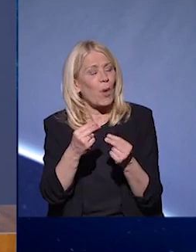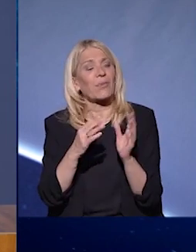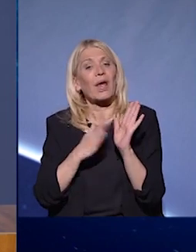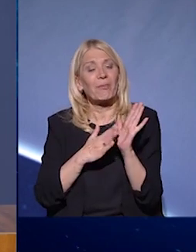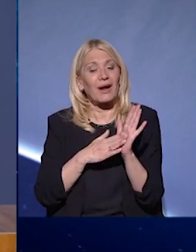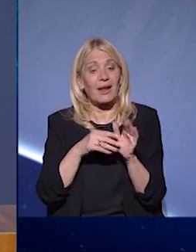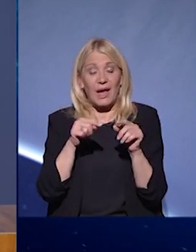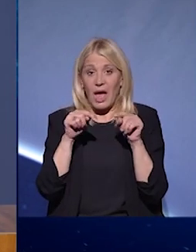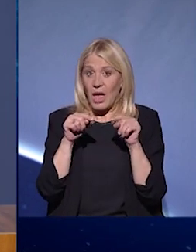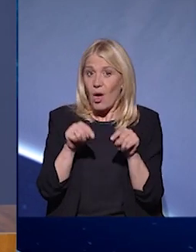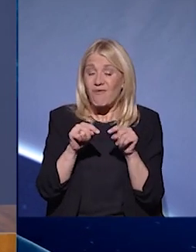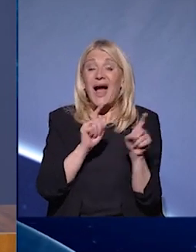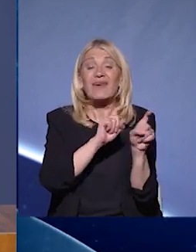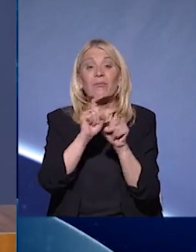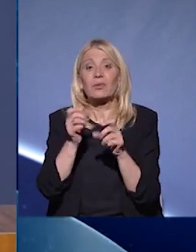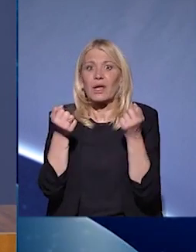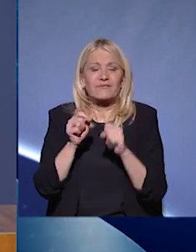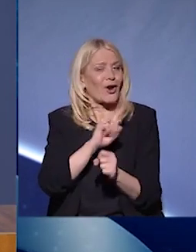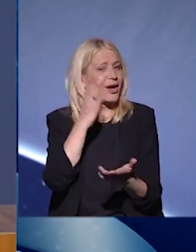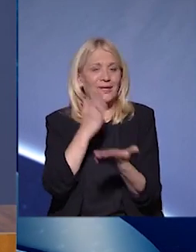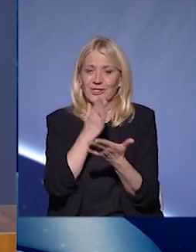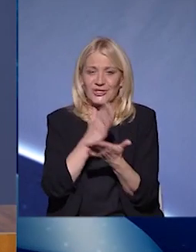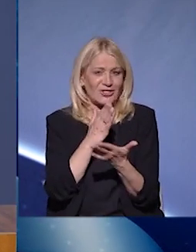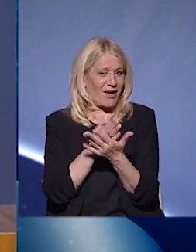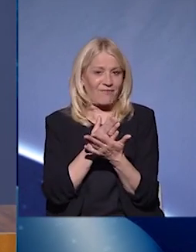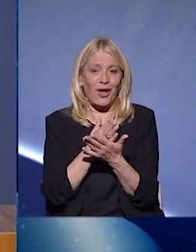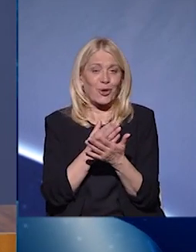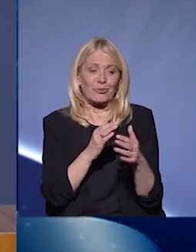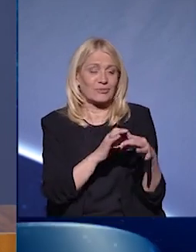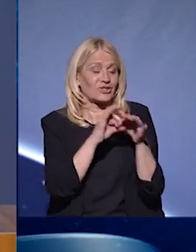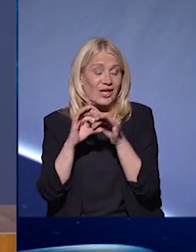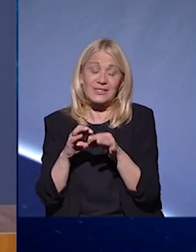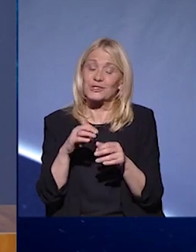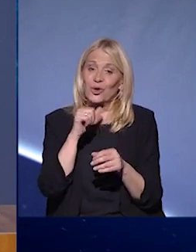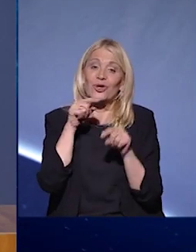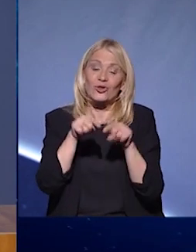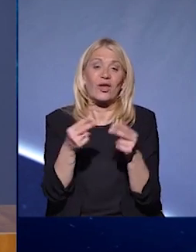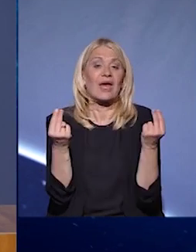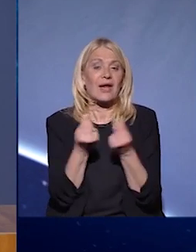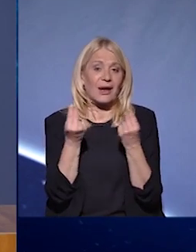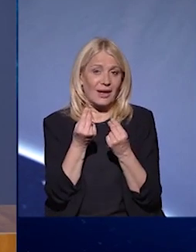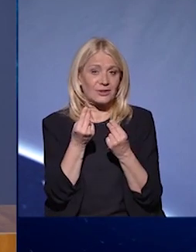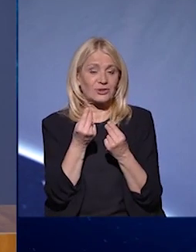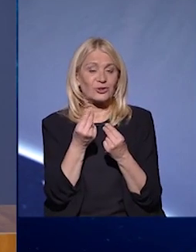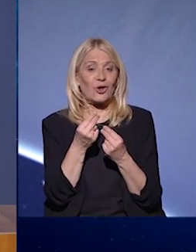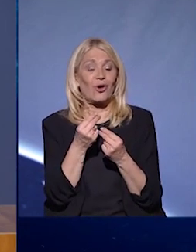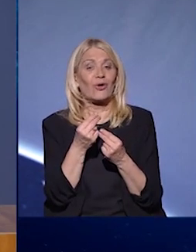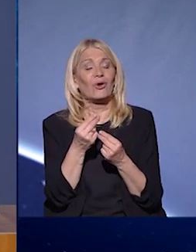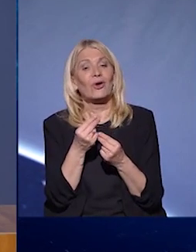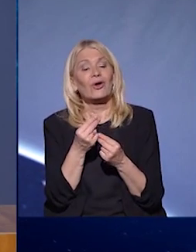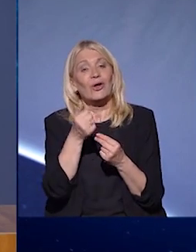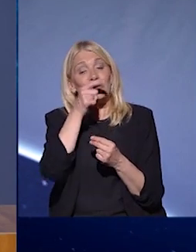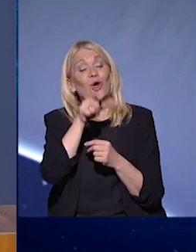znate, ovakve se epidemije zaista ne dešavaju često i to je nešto što je